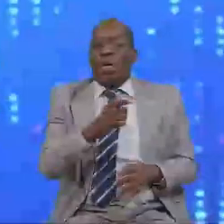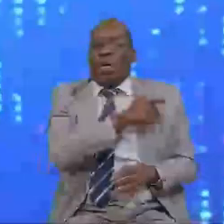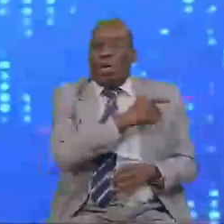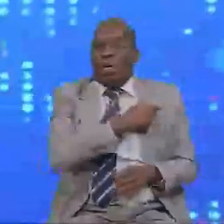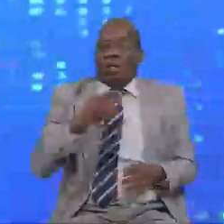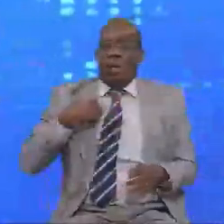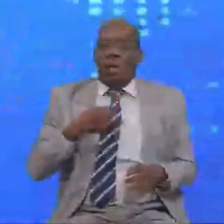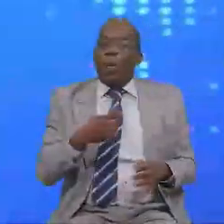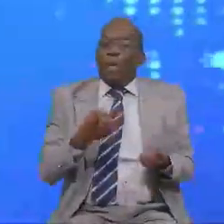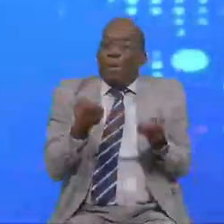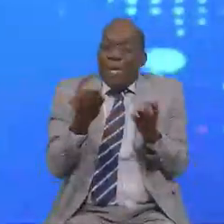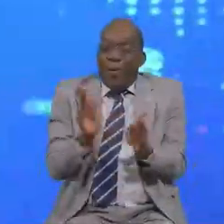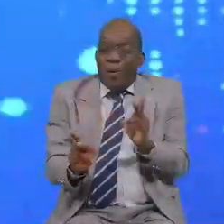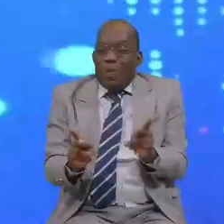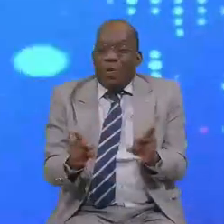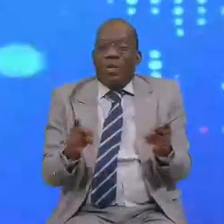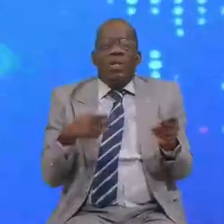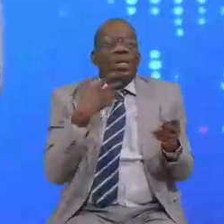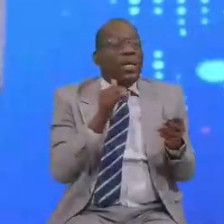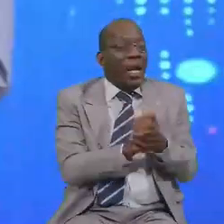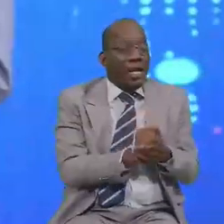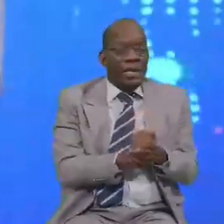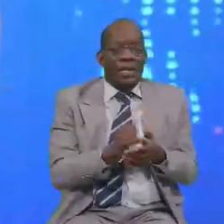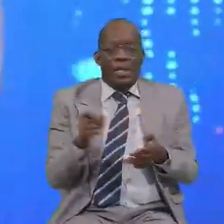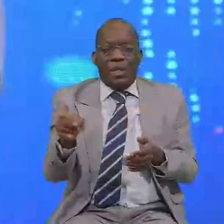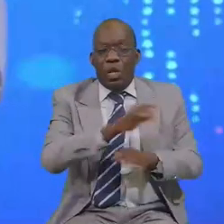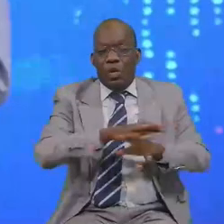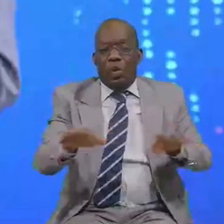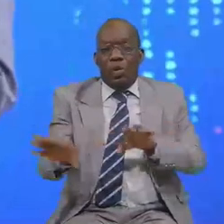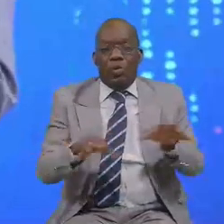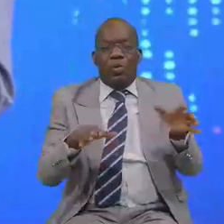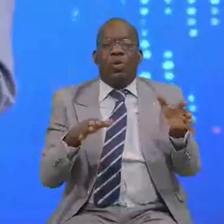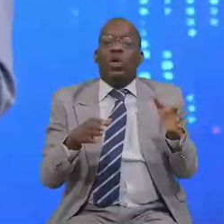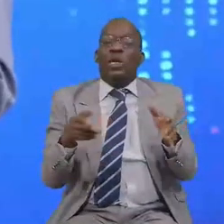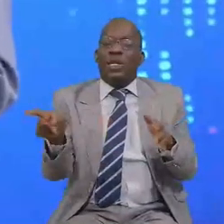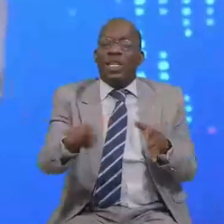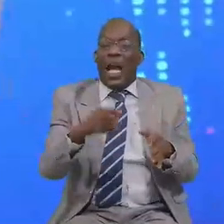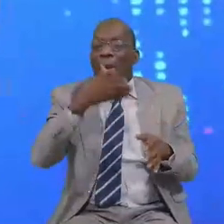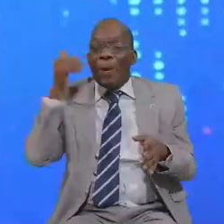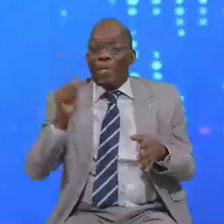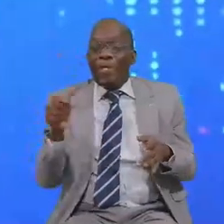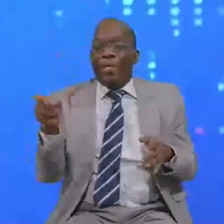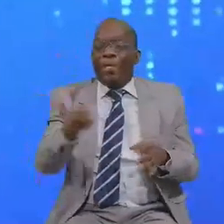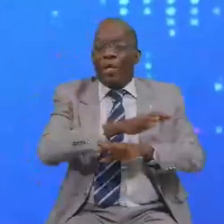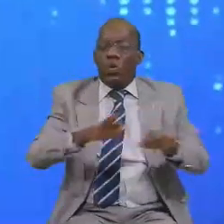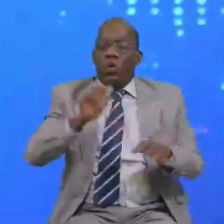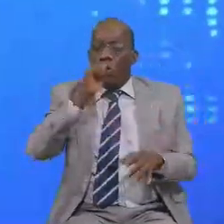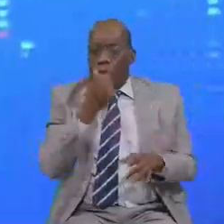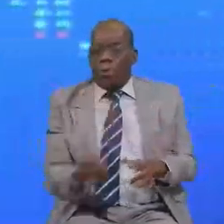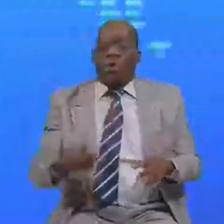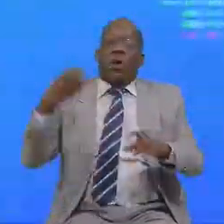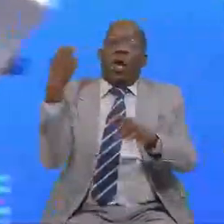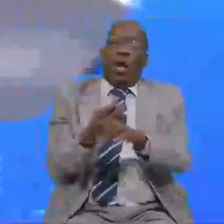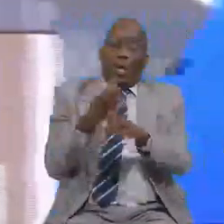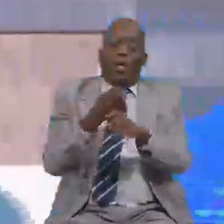y a plusieurs qui disent, « Ça c'est assez bon. » Ils n'ont pas donné leur meilleur. Ils disent, « C'est bon, assez bon. » Ils n'ont pas enduré les difficultés que c'est bon.